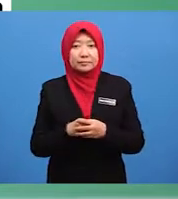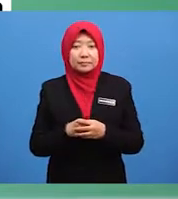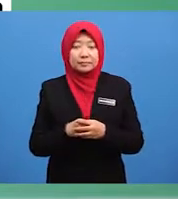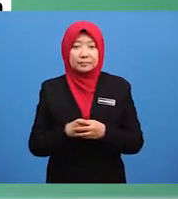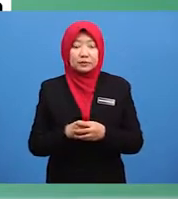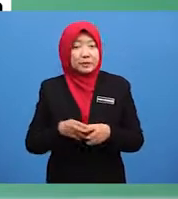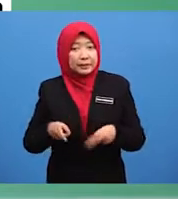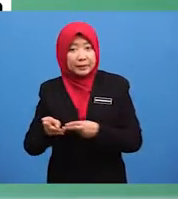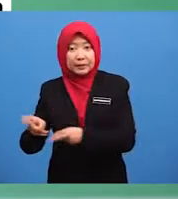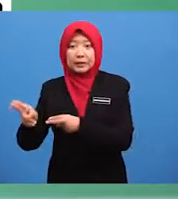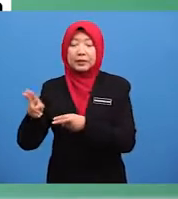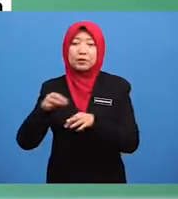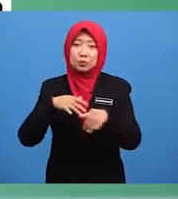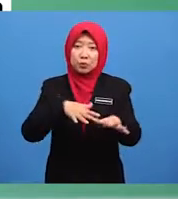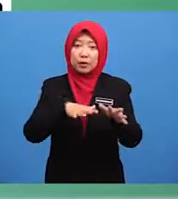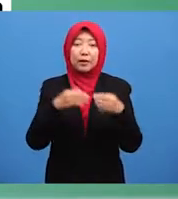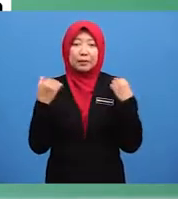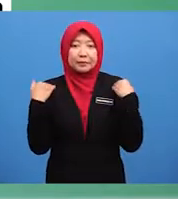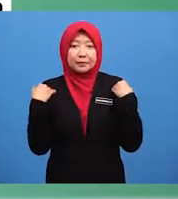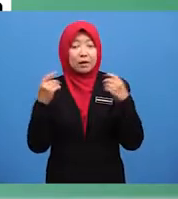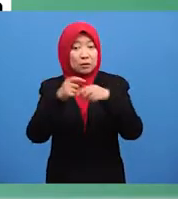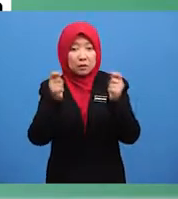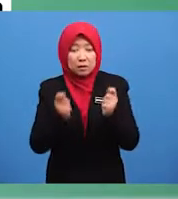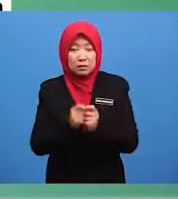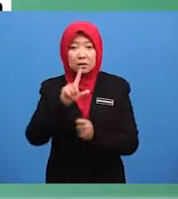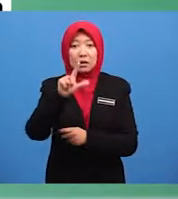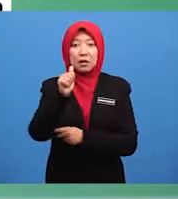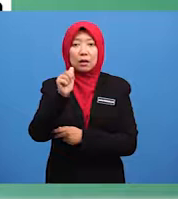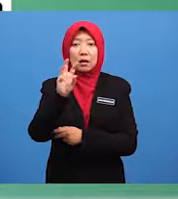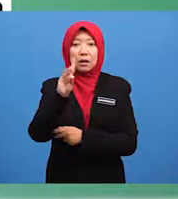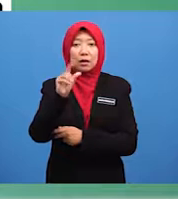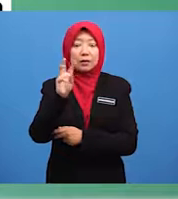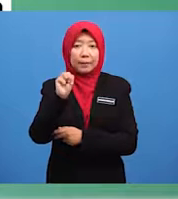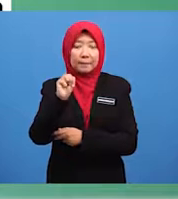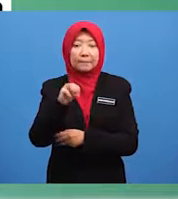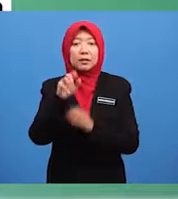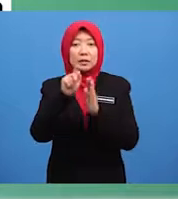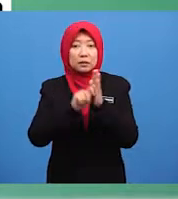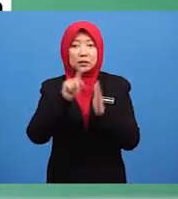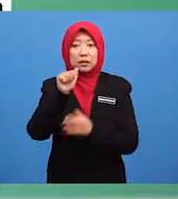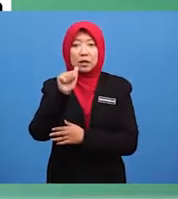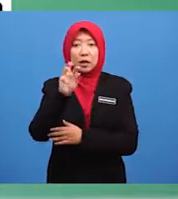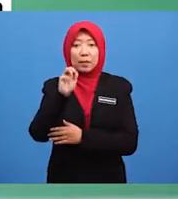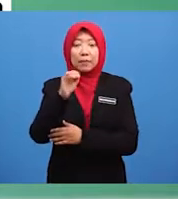peringkat hilir sungai, terdapat tasik ladam, tertambak dan